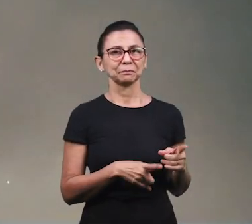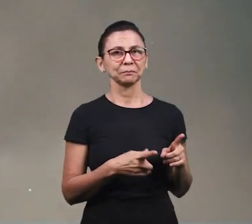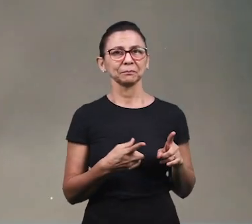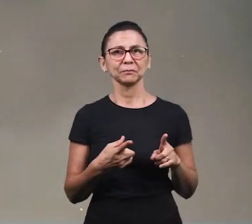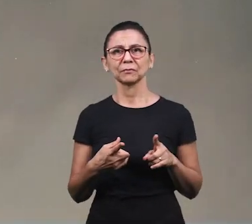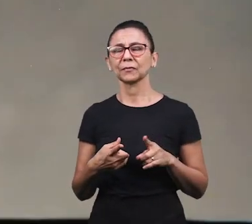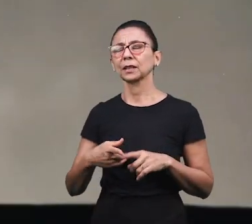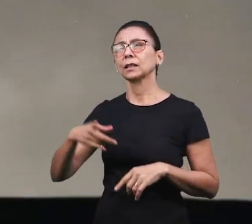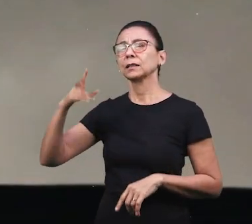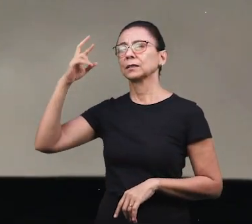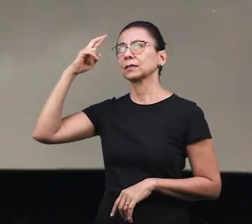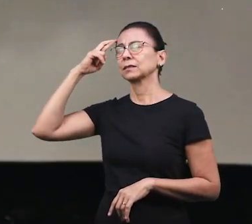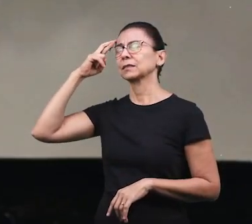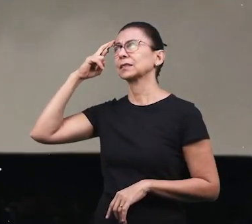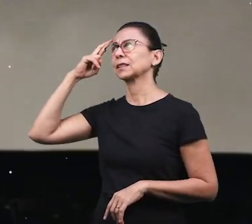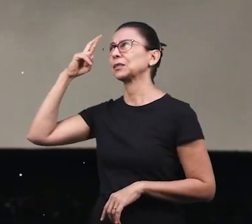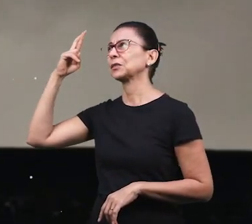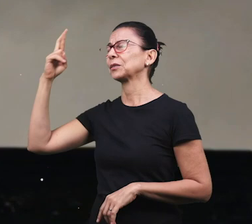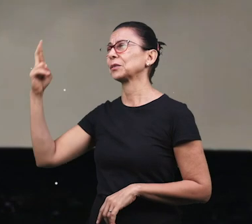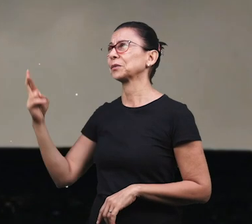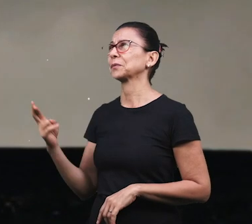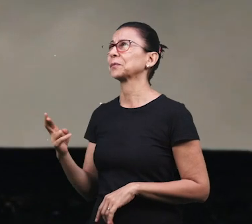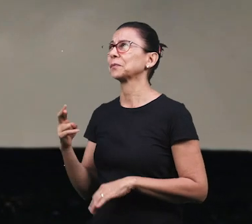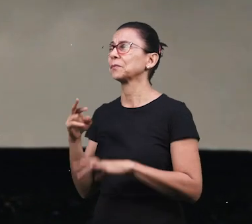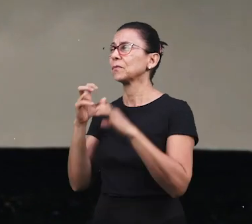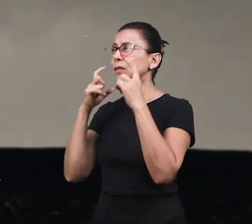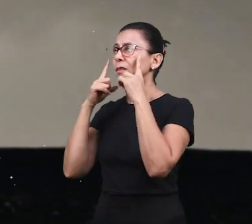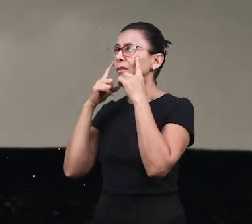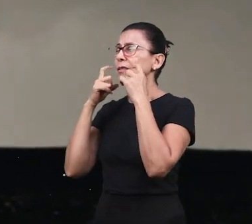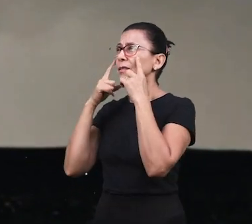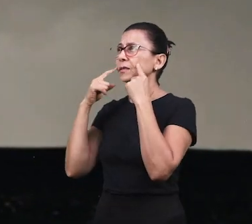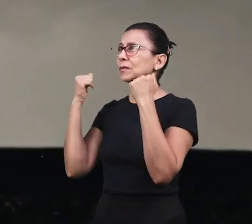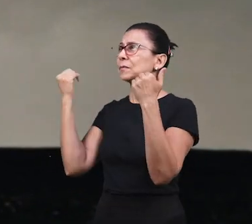Deixa-me chorar aos teus